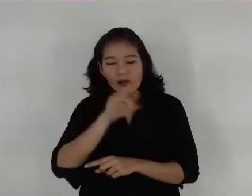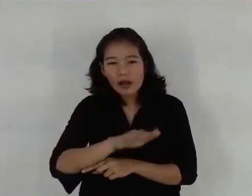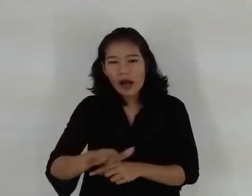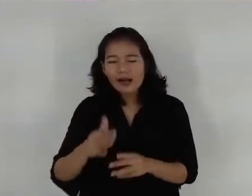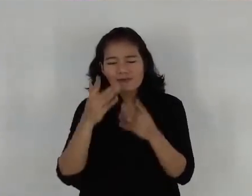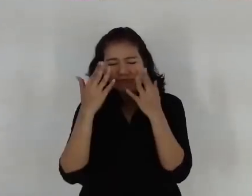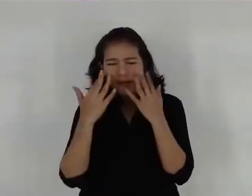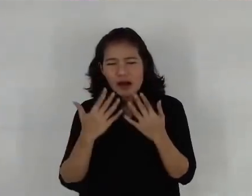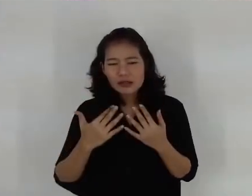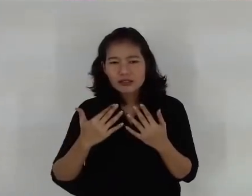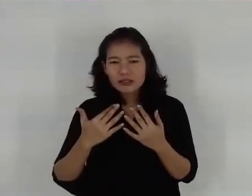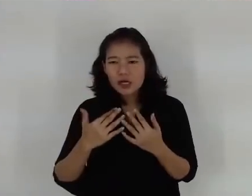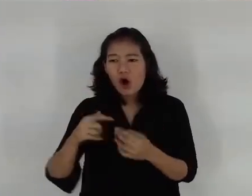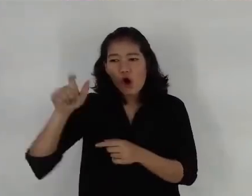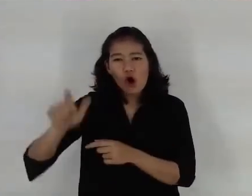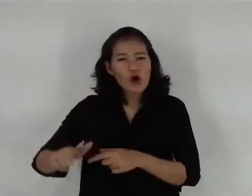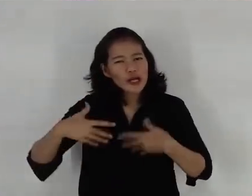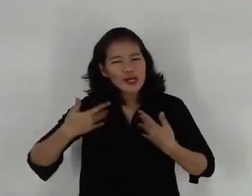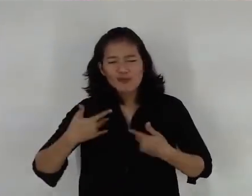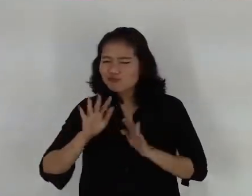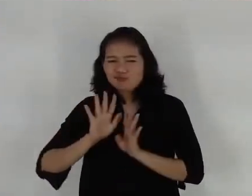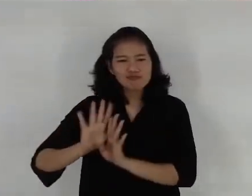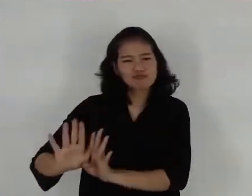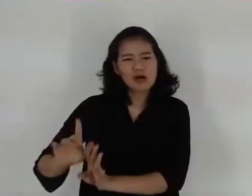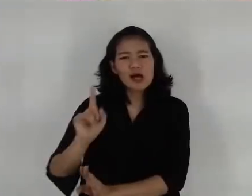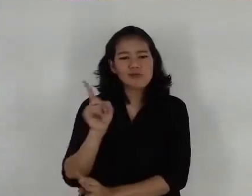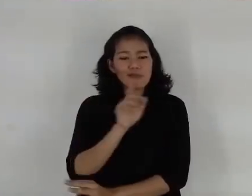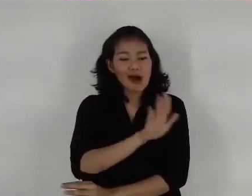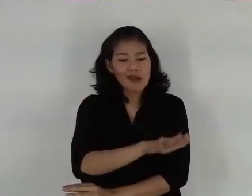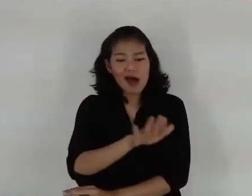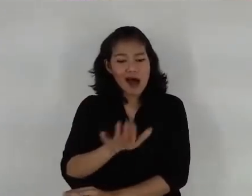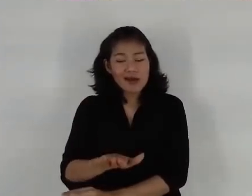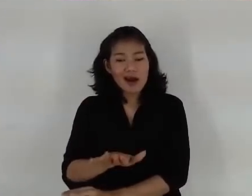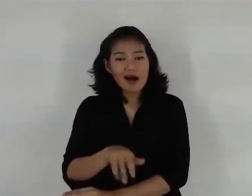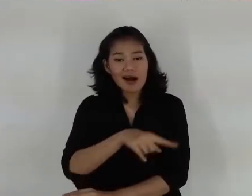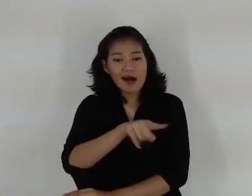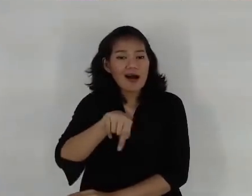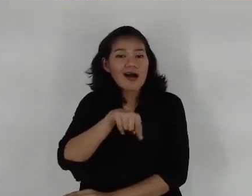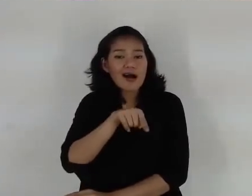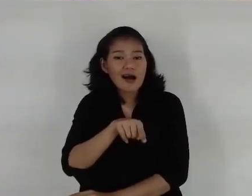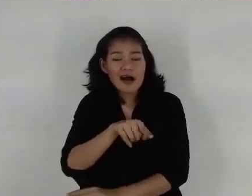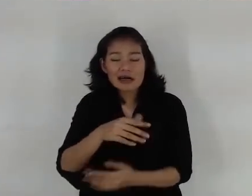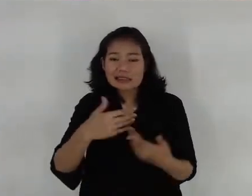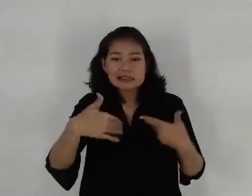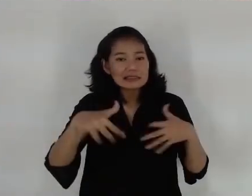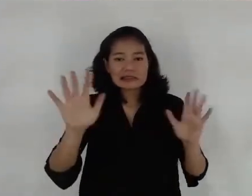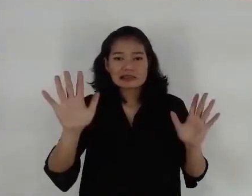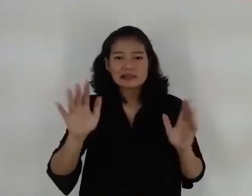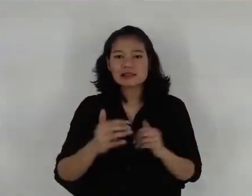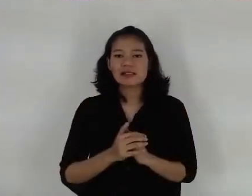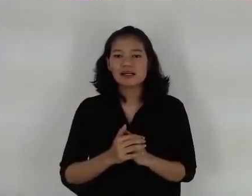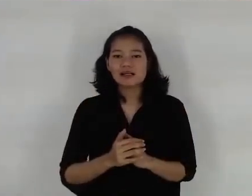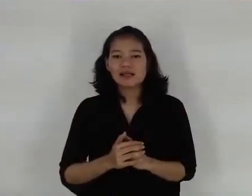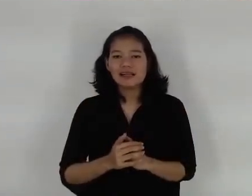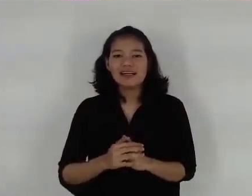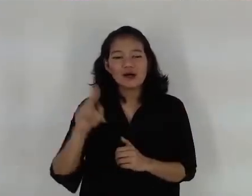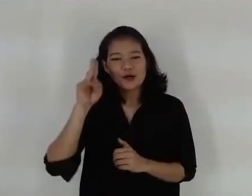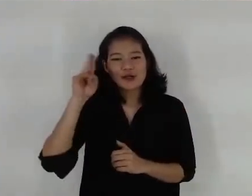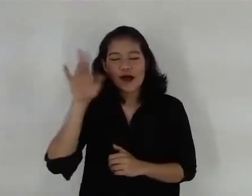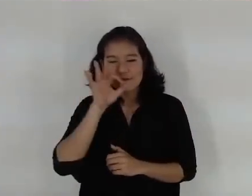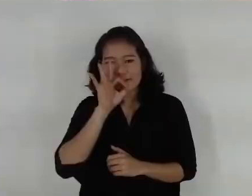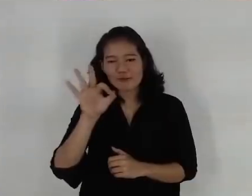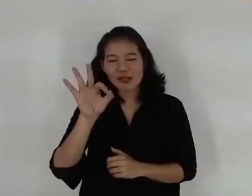ia tidak mau dihibur karena anak-anaknya Sebab mereka tidak ada lagi beginilah firman